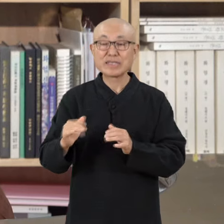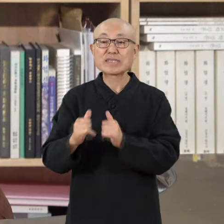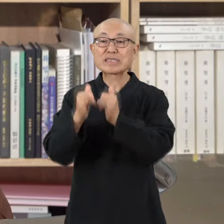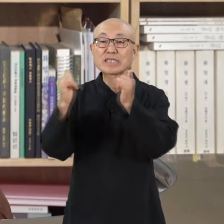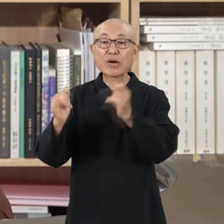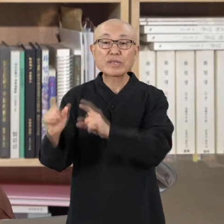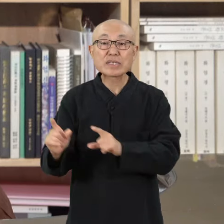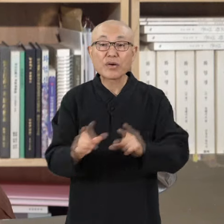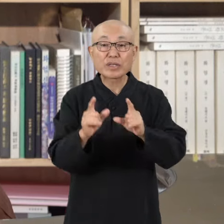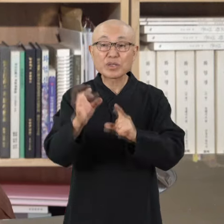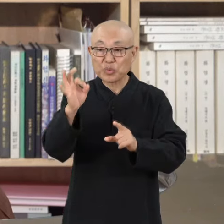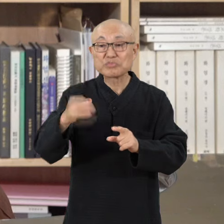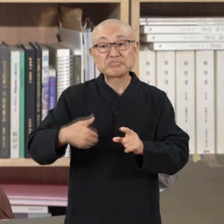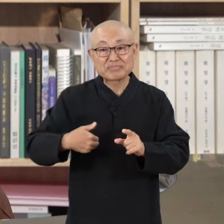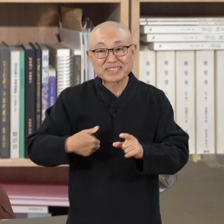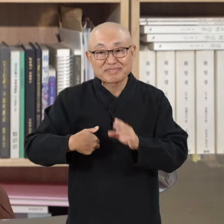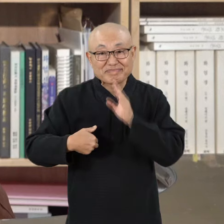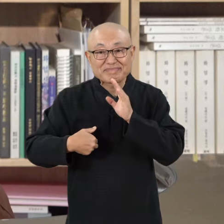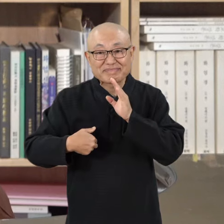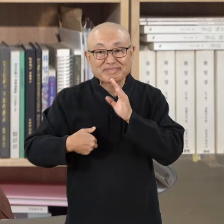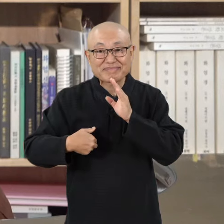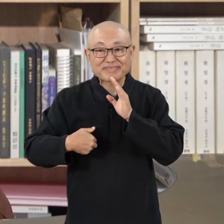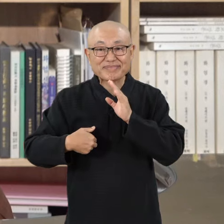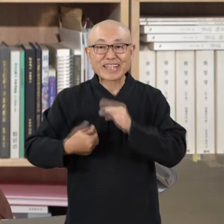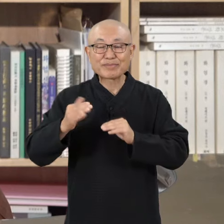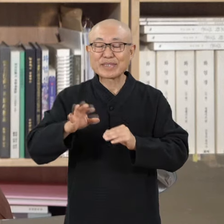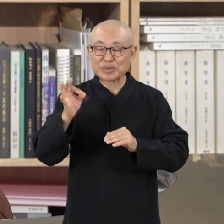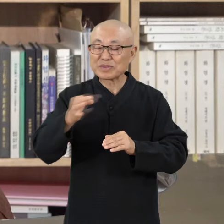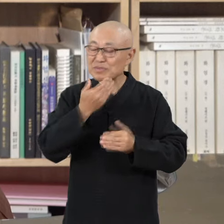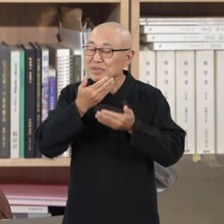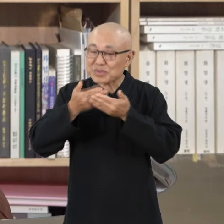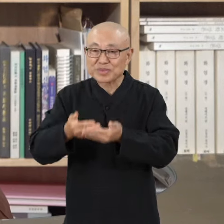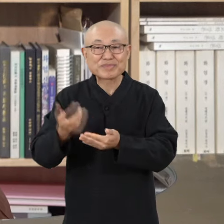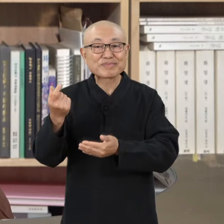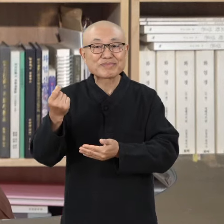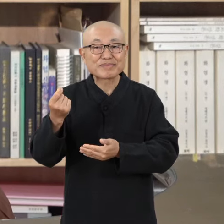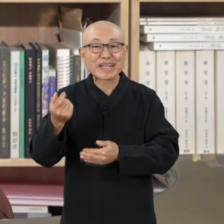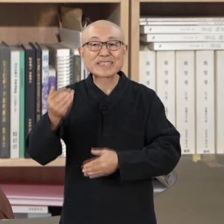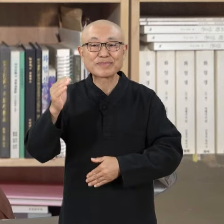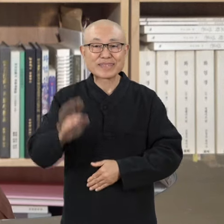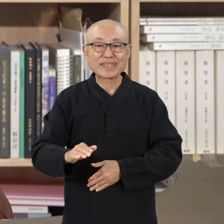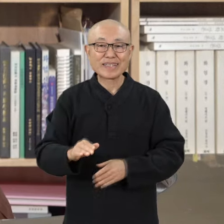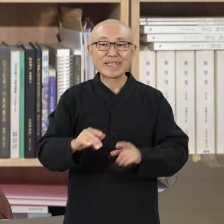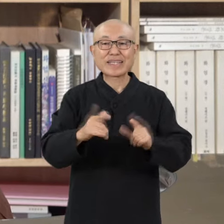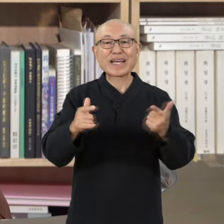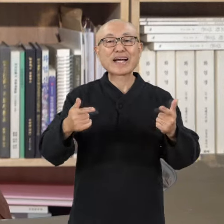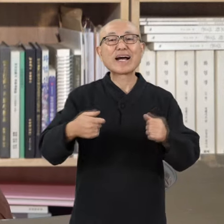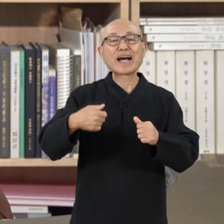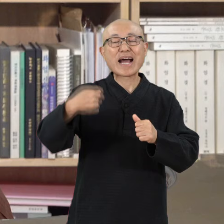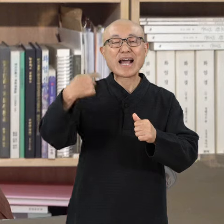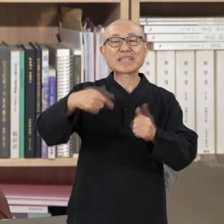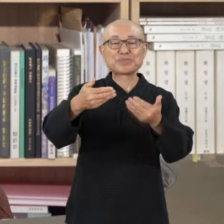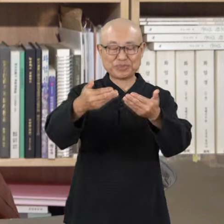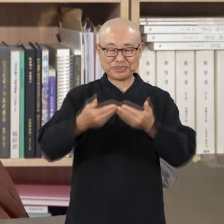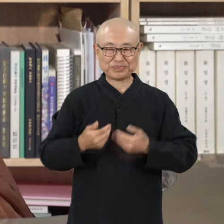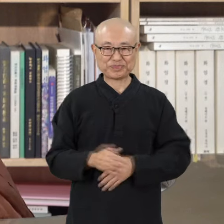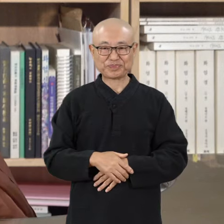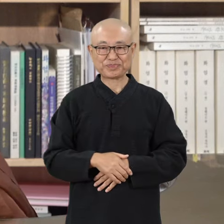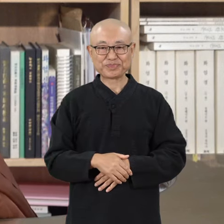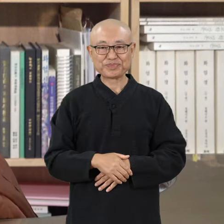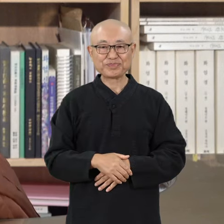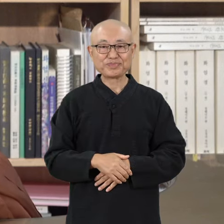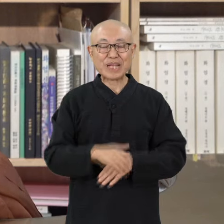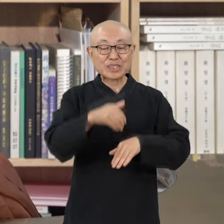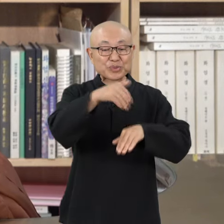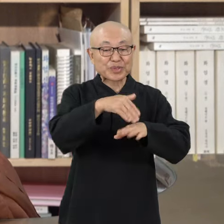없으셔도 되겠습니까? 굉장히 소중하게 생각해라. 다양한 가르침을 주고 계셔요. 우리 수행자들이